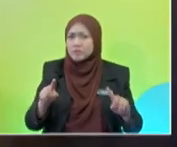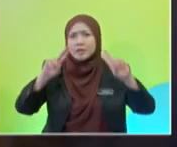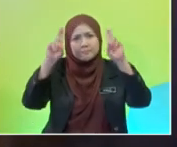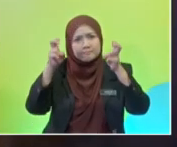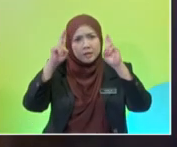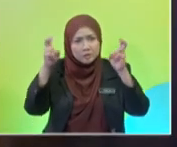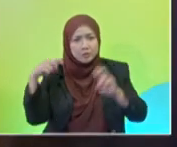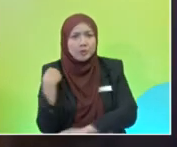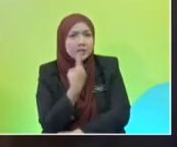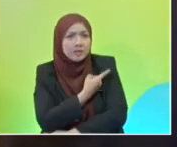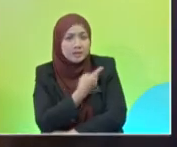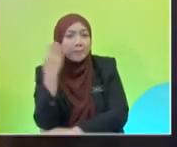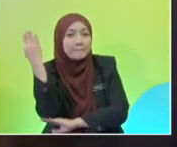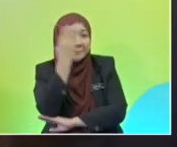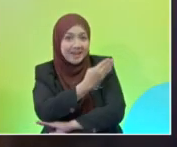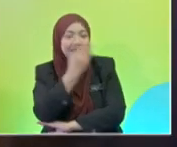kita